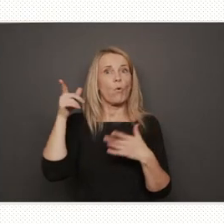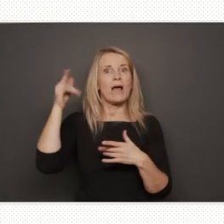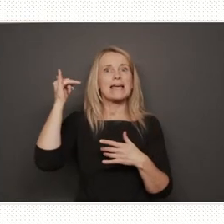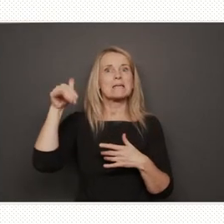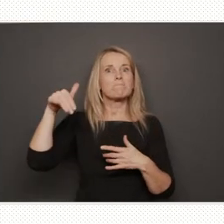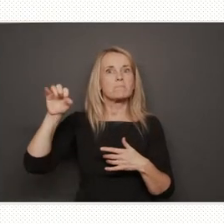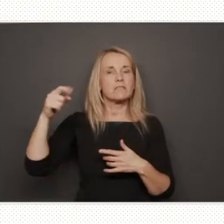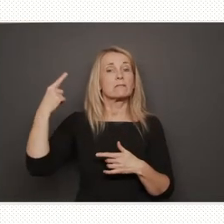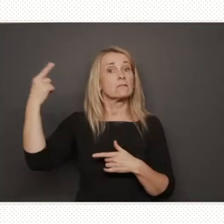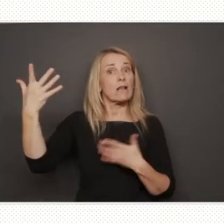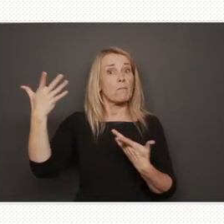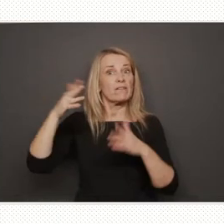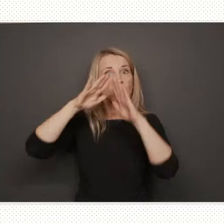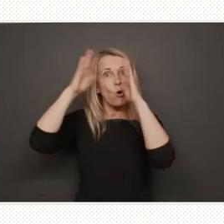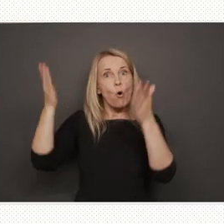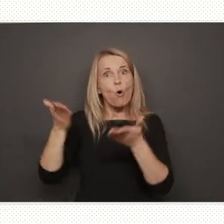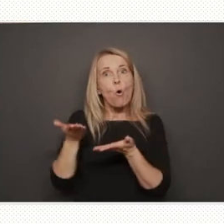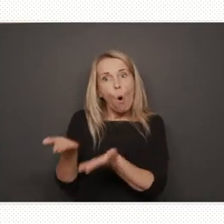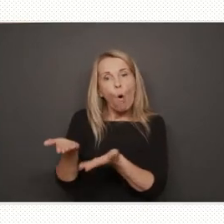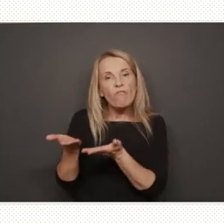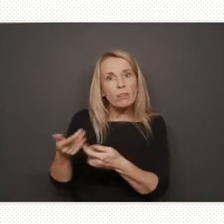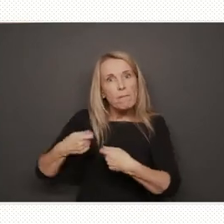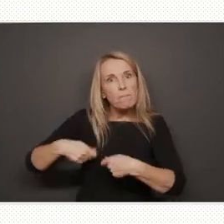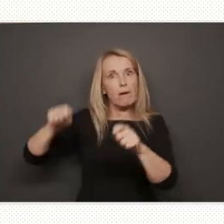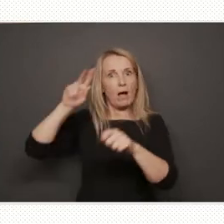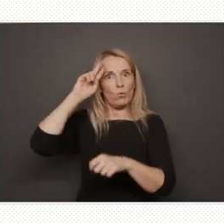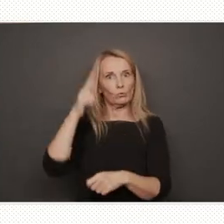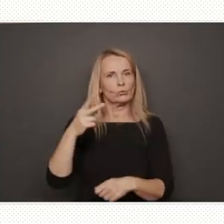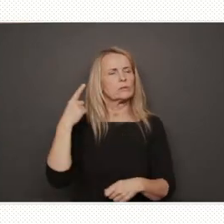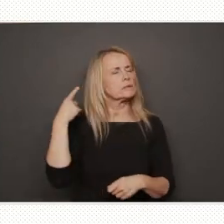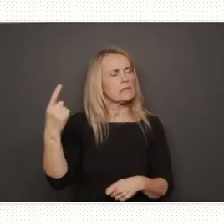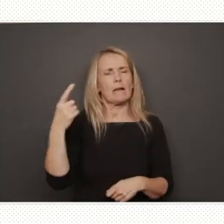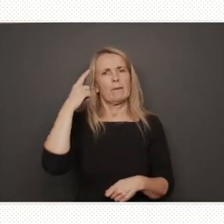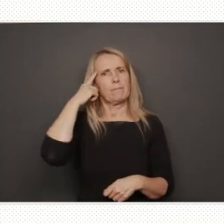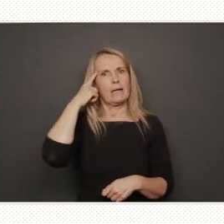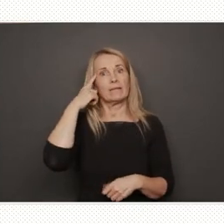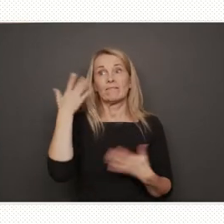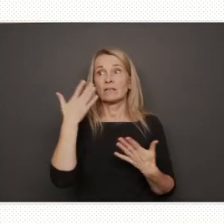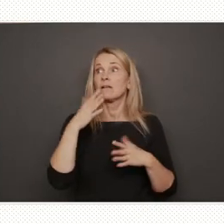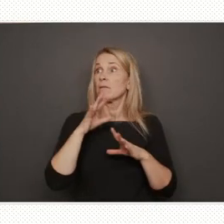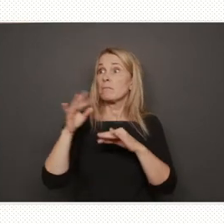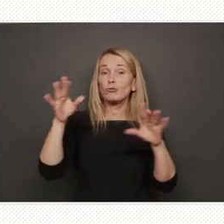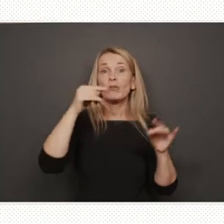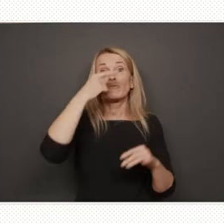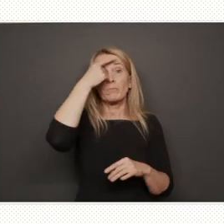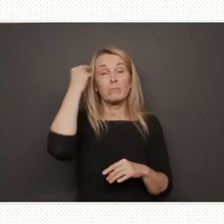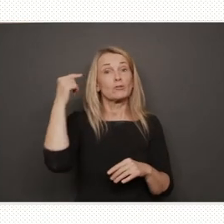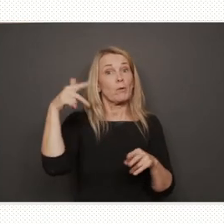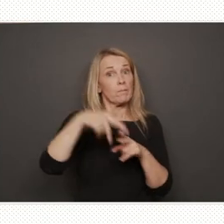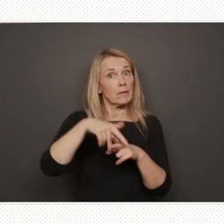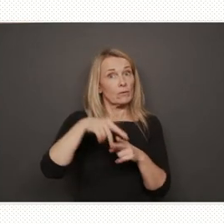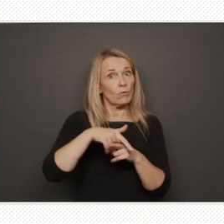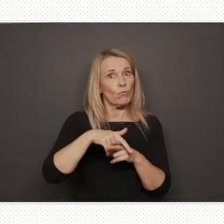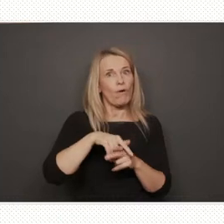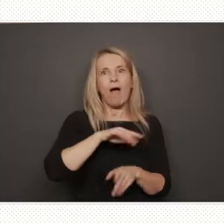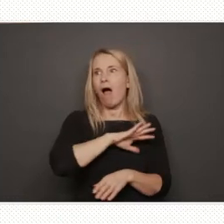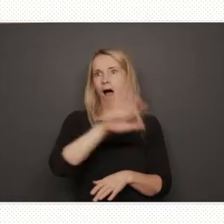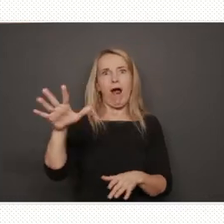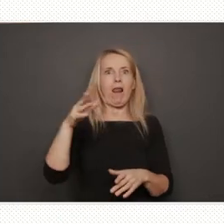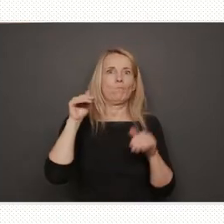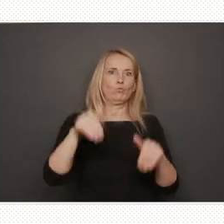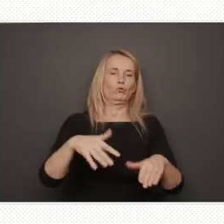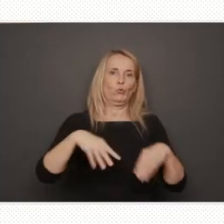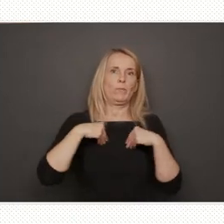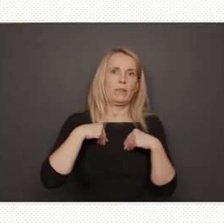der Ofenbauerkunst. Herr Posch ist davon überzeugt, dass die Beschäftigung von Menschen mit Behinderung alle etwas angeht